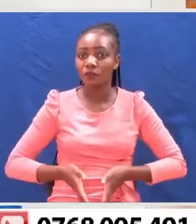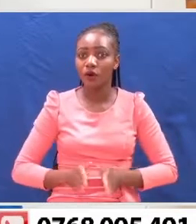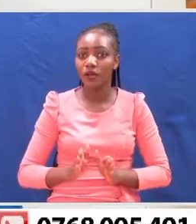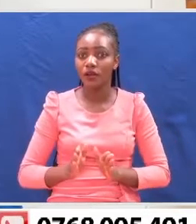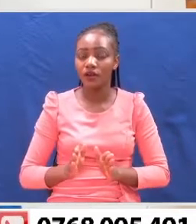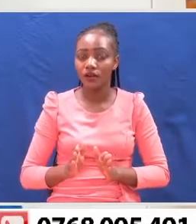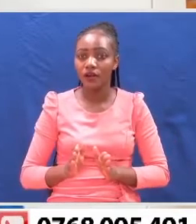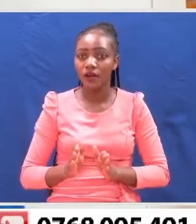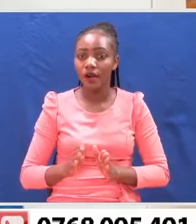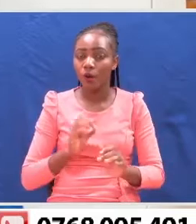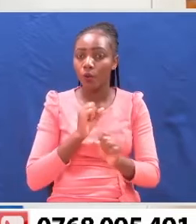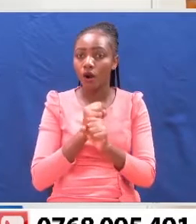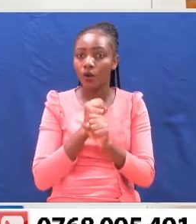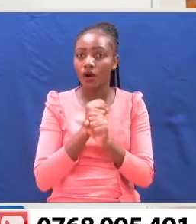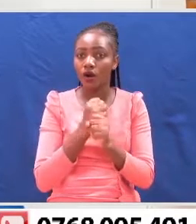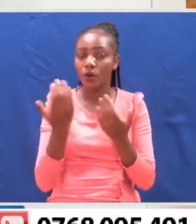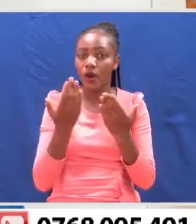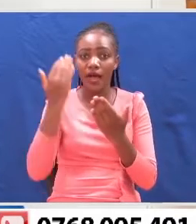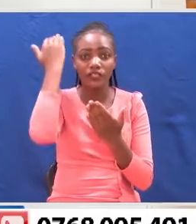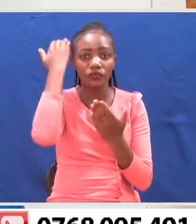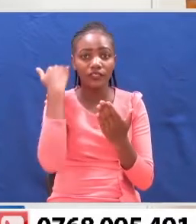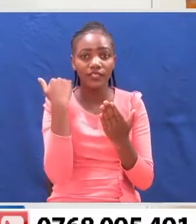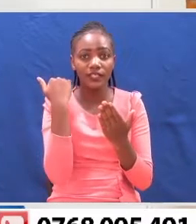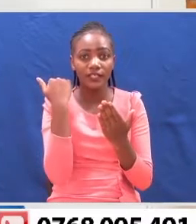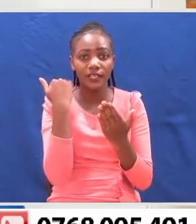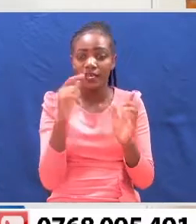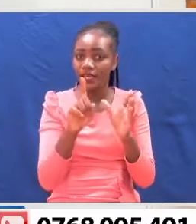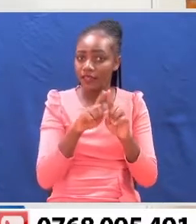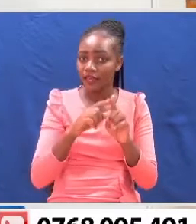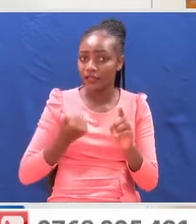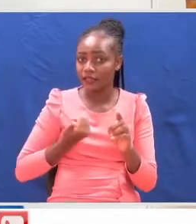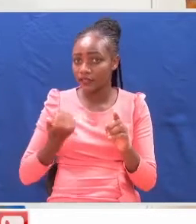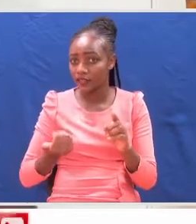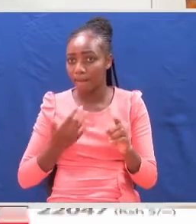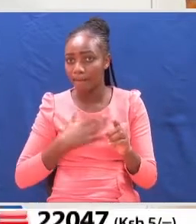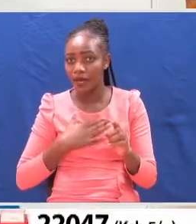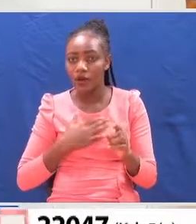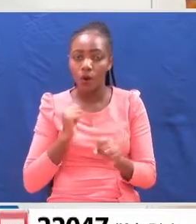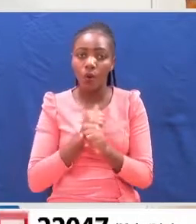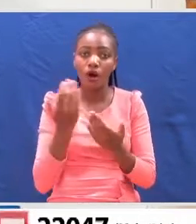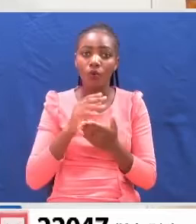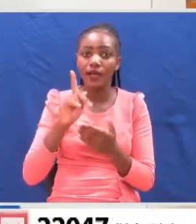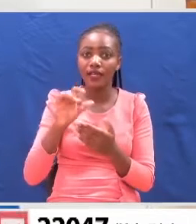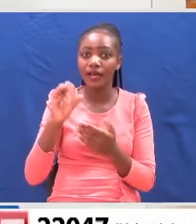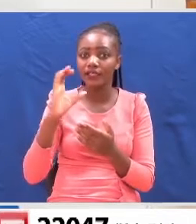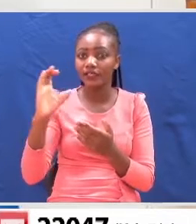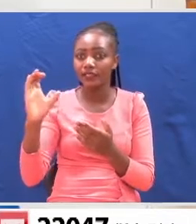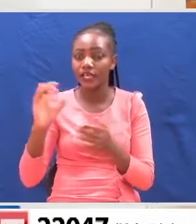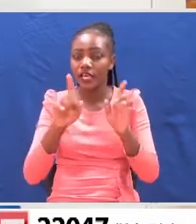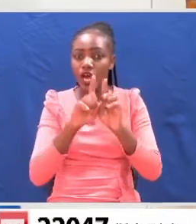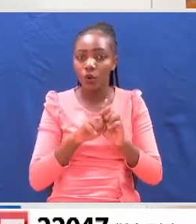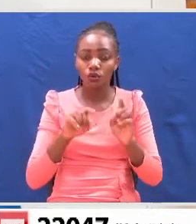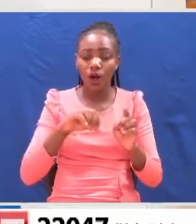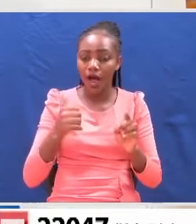wakili, anafanya katika judiciary. Msichana mkubwa anafanya katika KICC, na